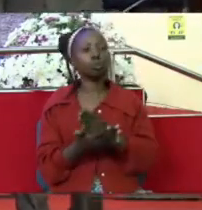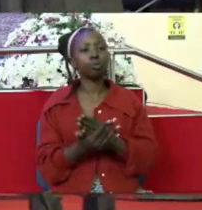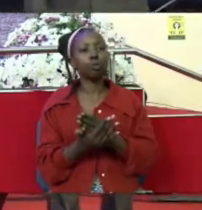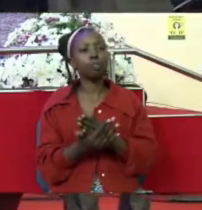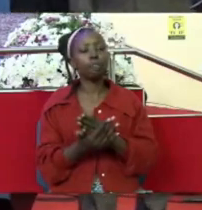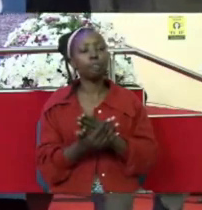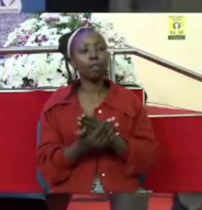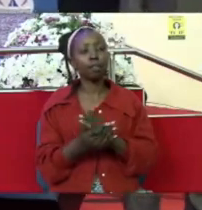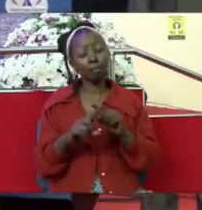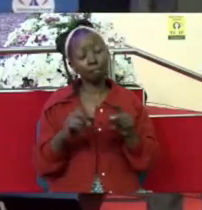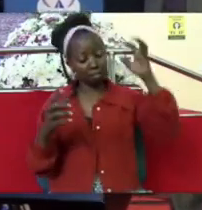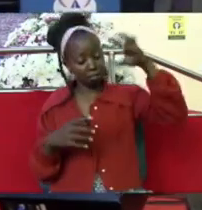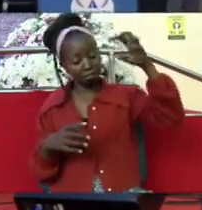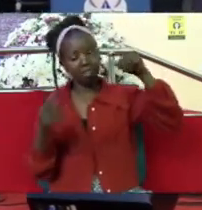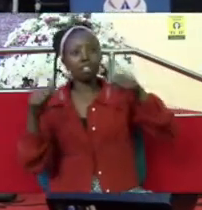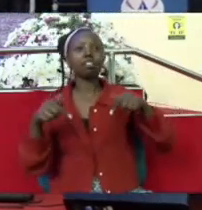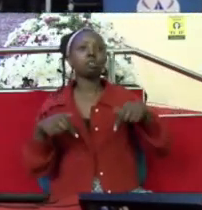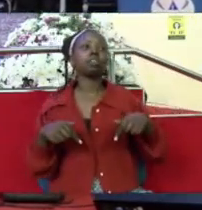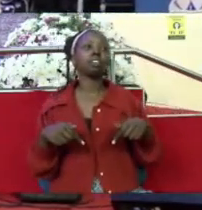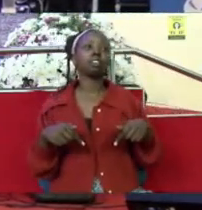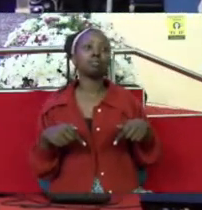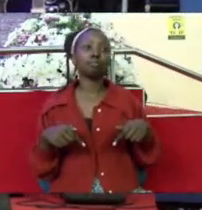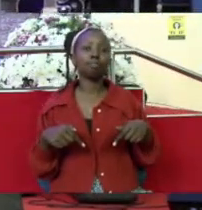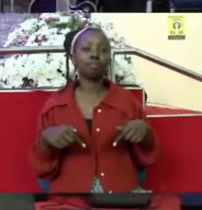Anyway, kuna nyesha leo. It's raining today.